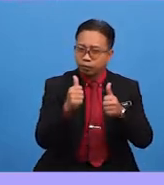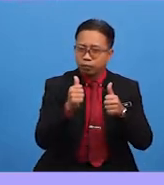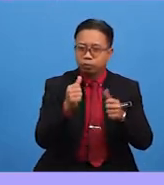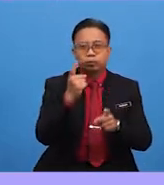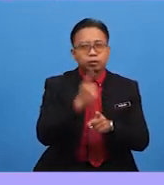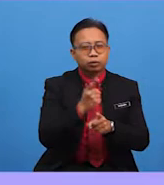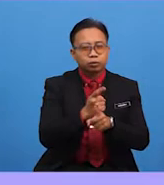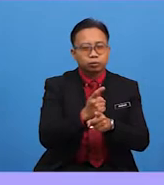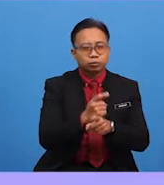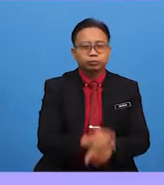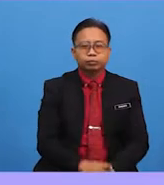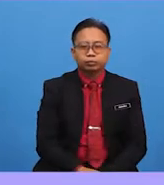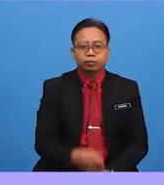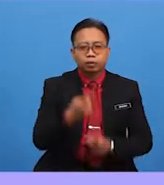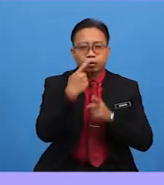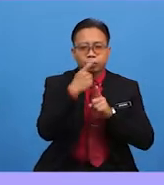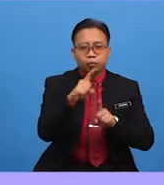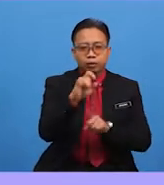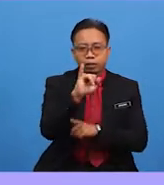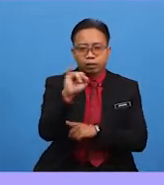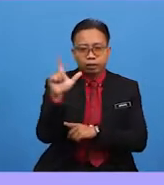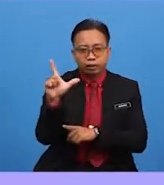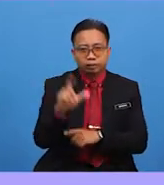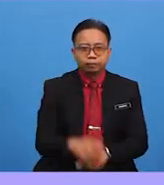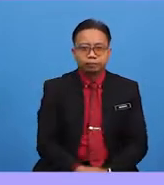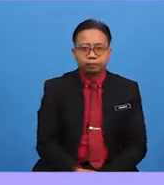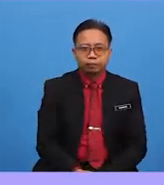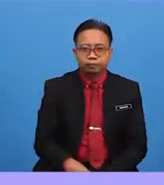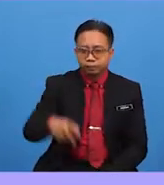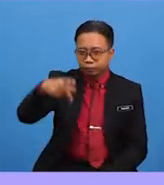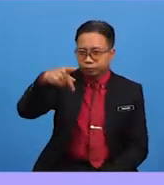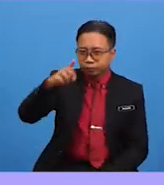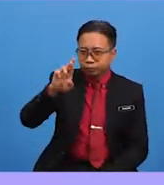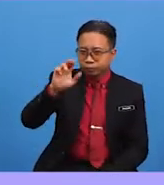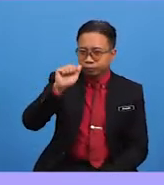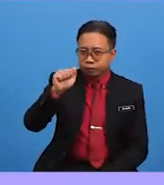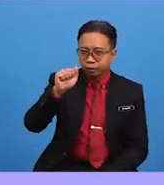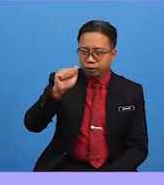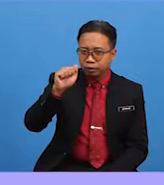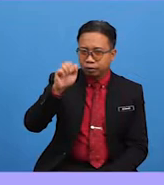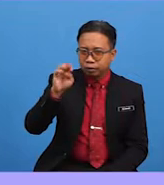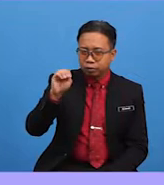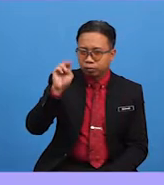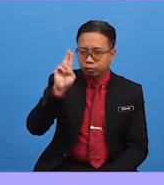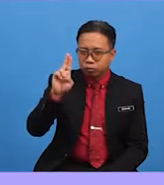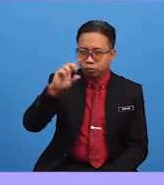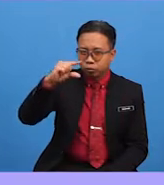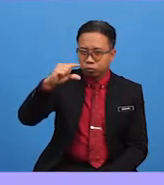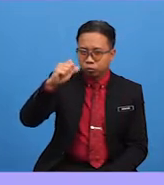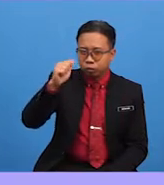Hebat, betul tu. Jawapannya ialah pra, mu,